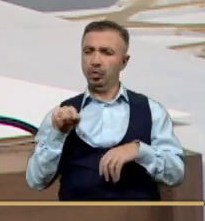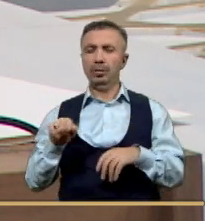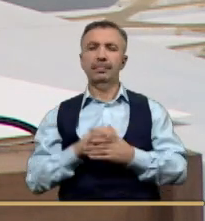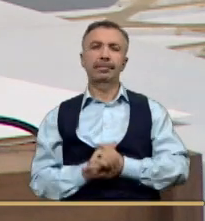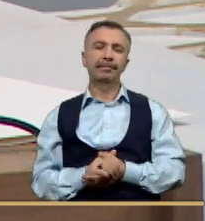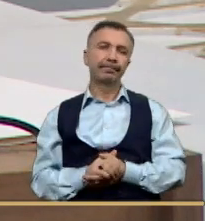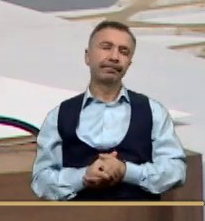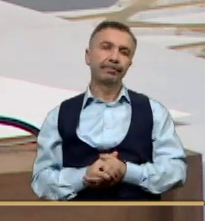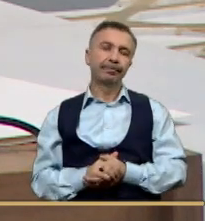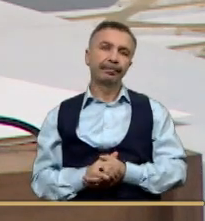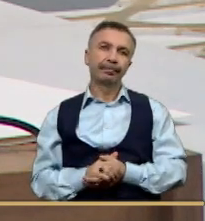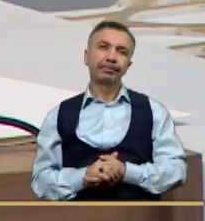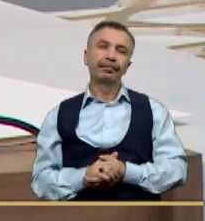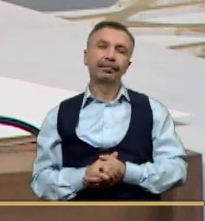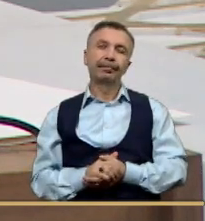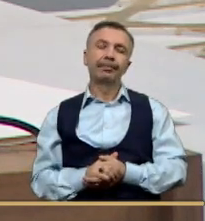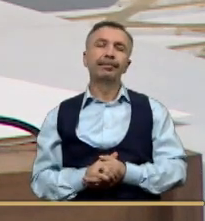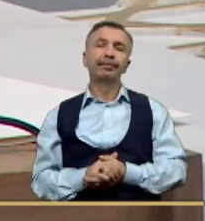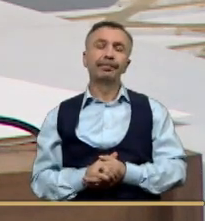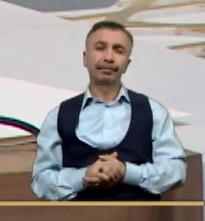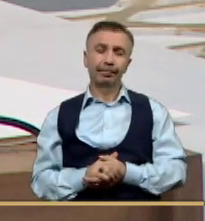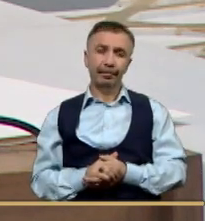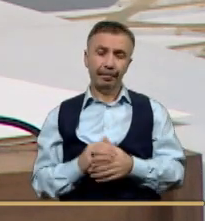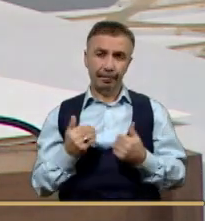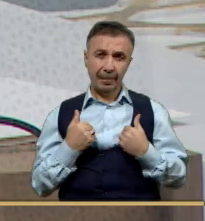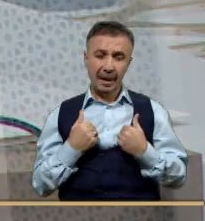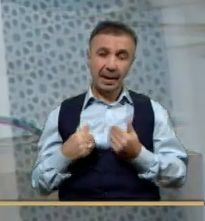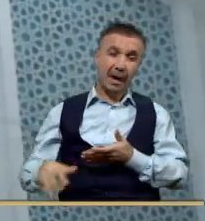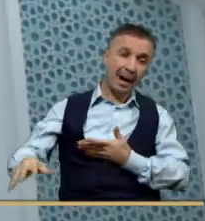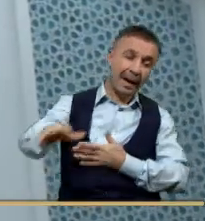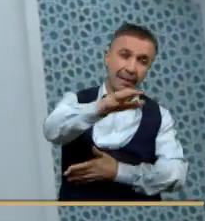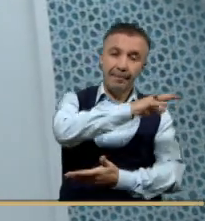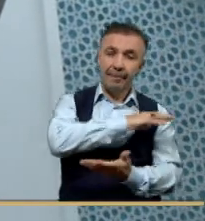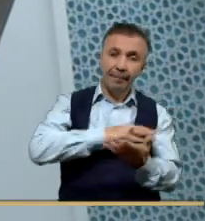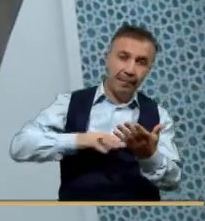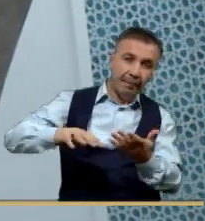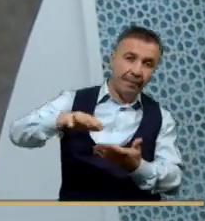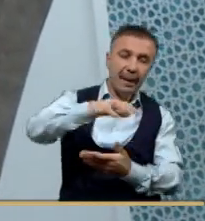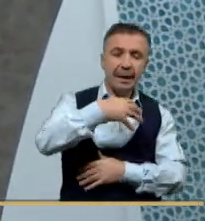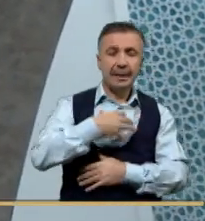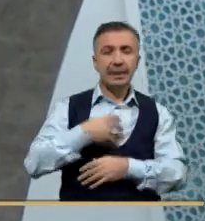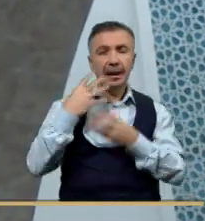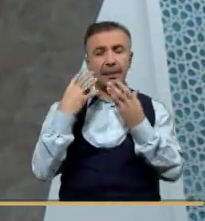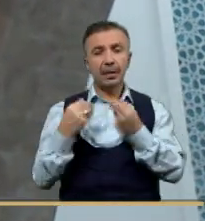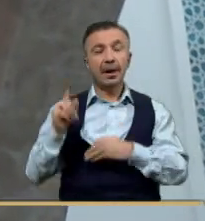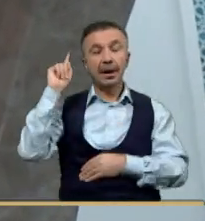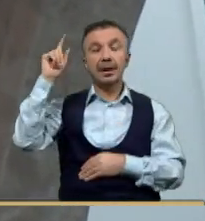Bütün mesele bu. Ben alemlerin Rabbi olan Allah'tan korkarım.